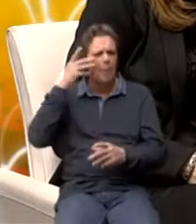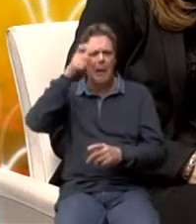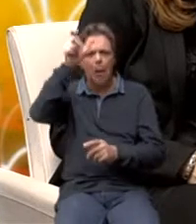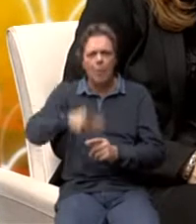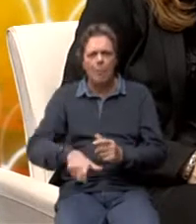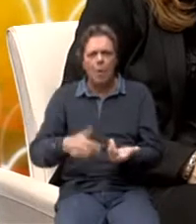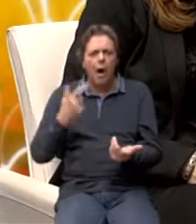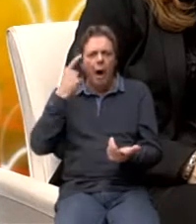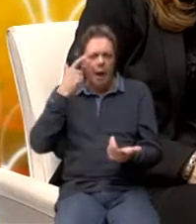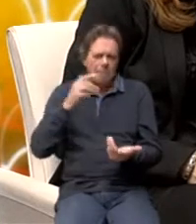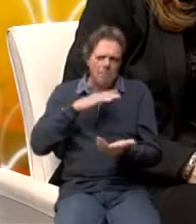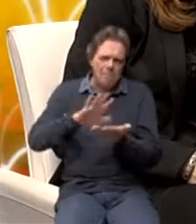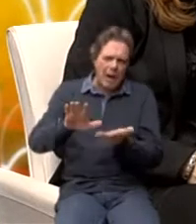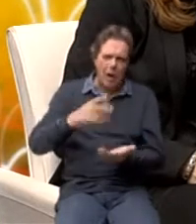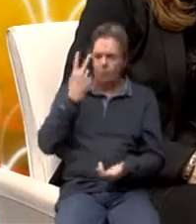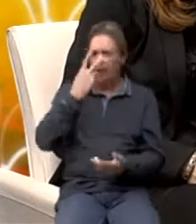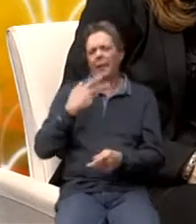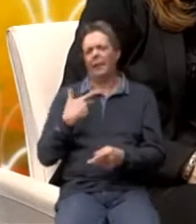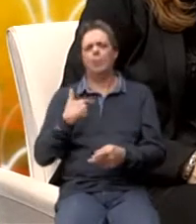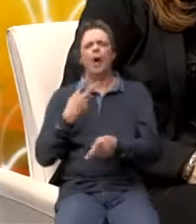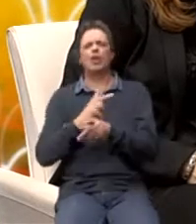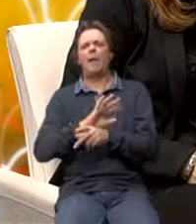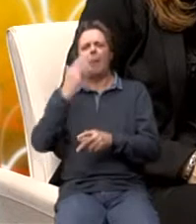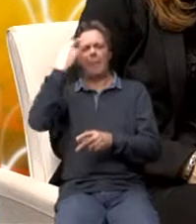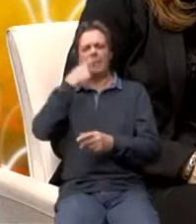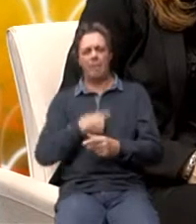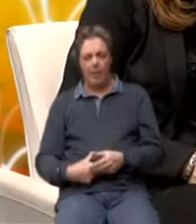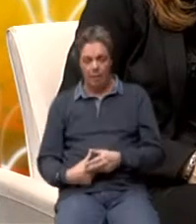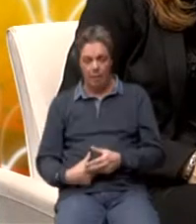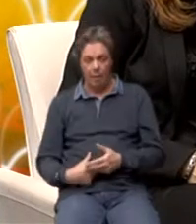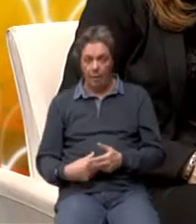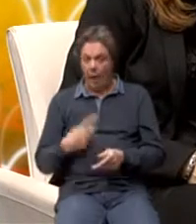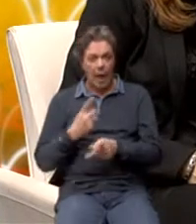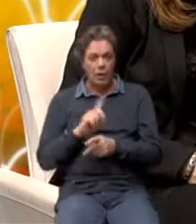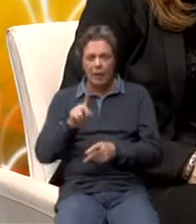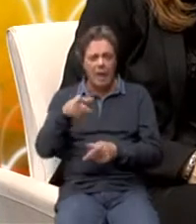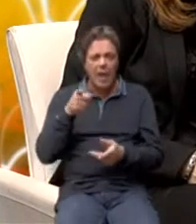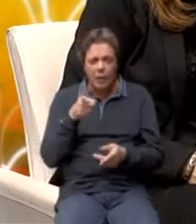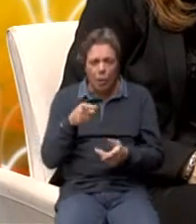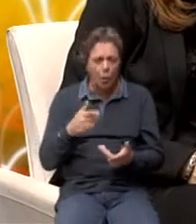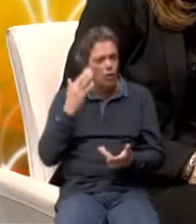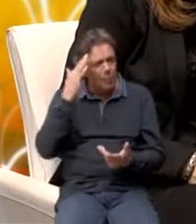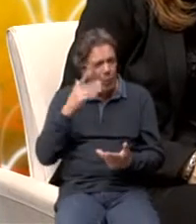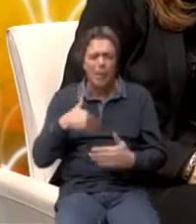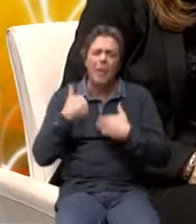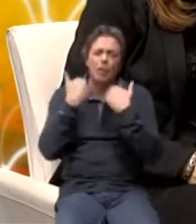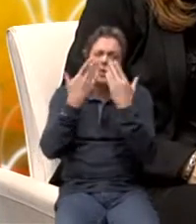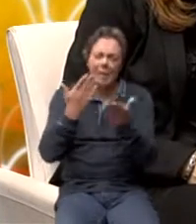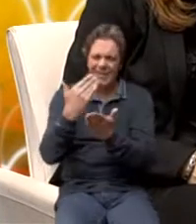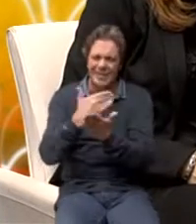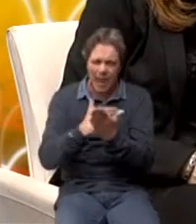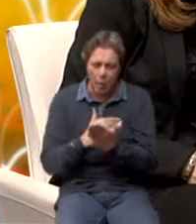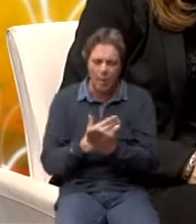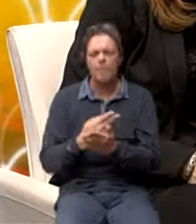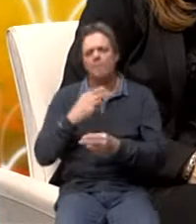a posebno onda kažu država ne brine, a država nije taj faktor koji će brinuti, nego će davati zakonodavna